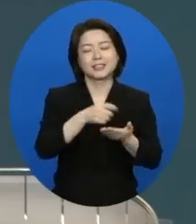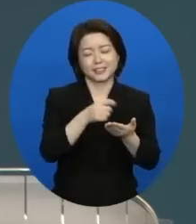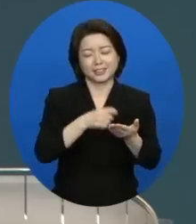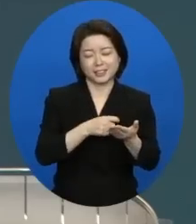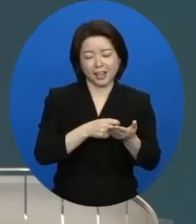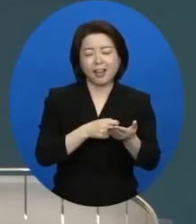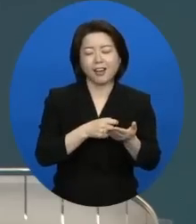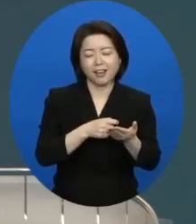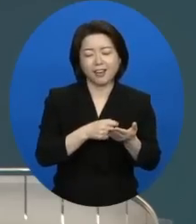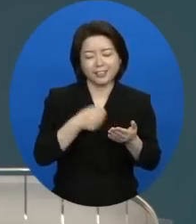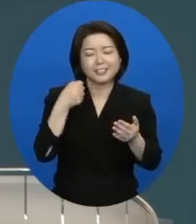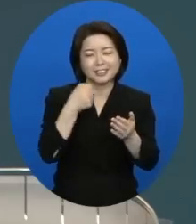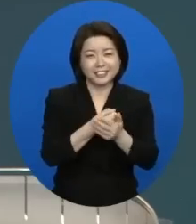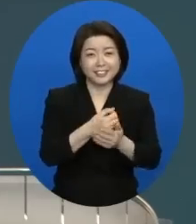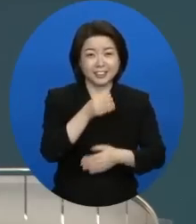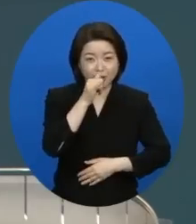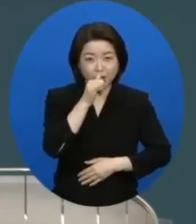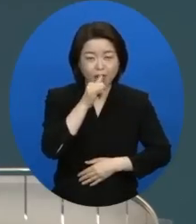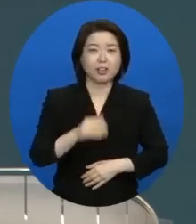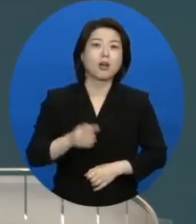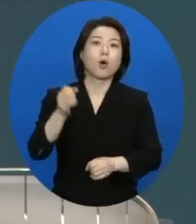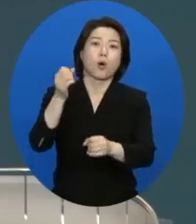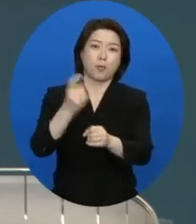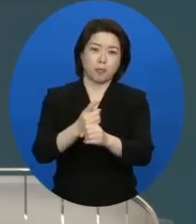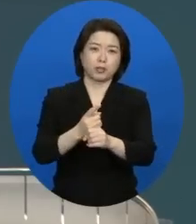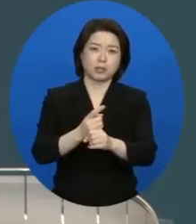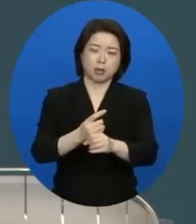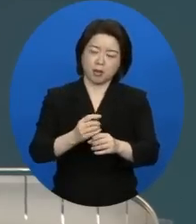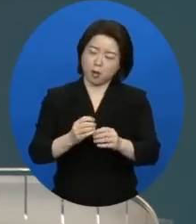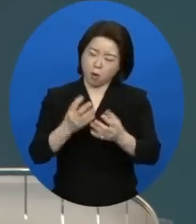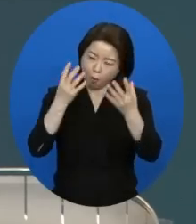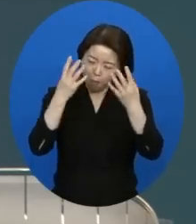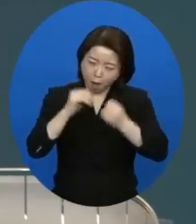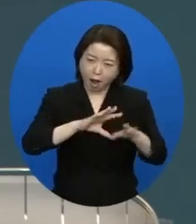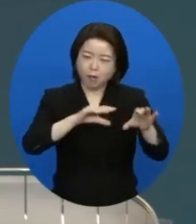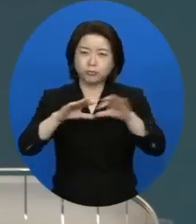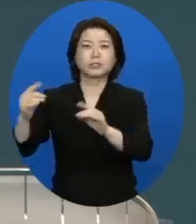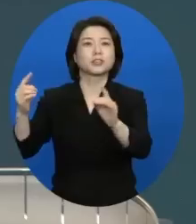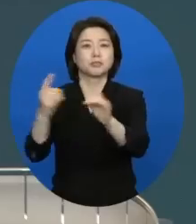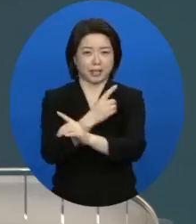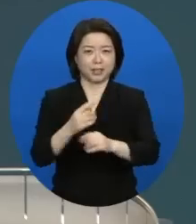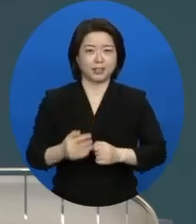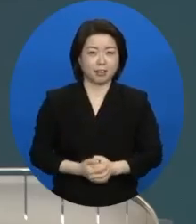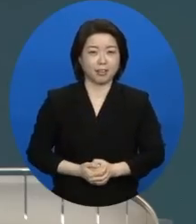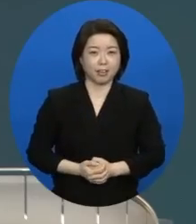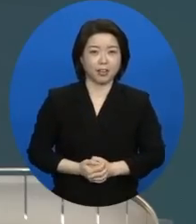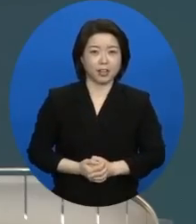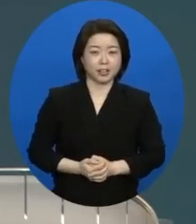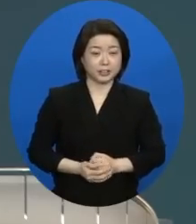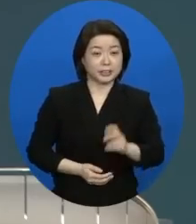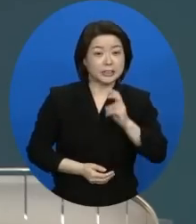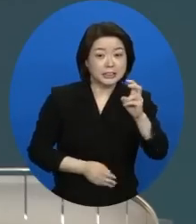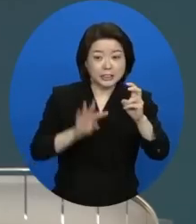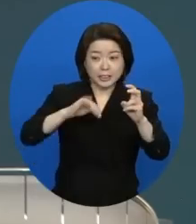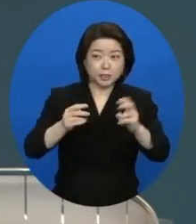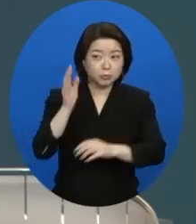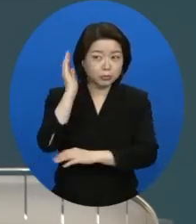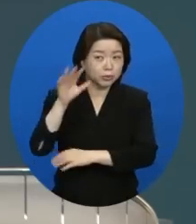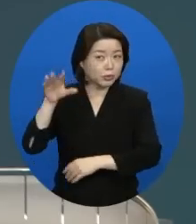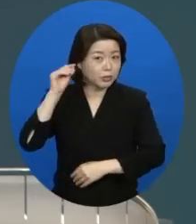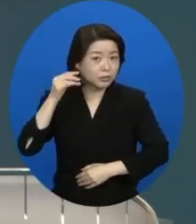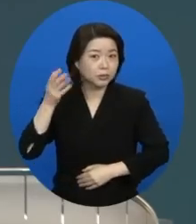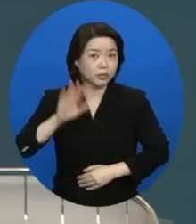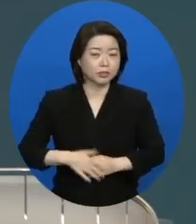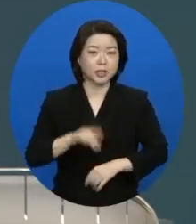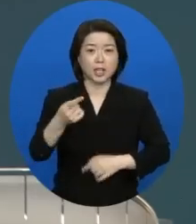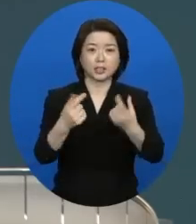써야 되겠네. 그러면 벌써 상당히 부드러워진 거예요. 한 20분 설교를 들었는데